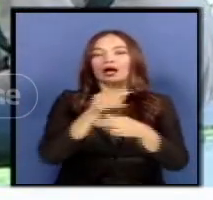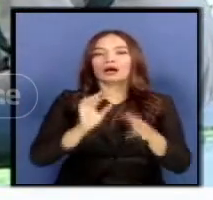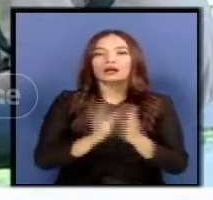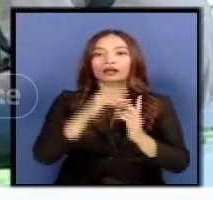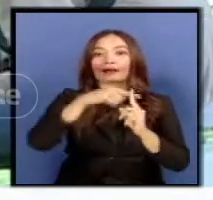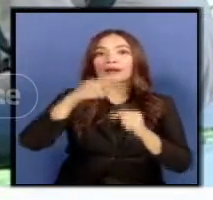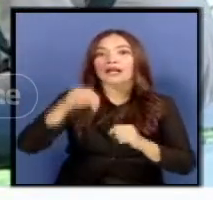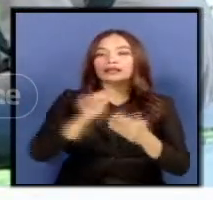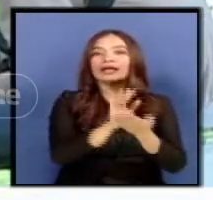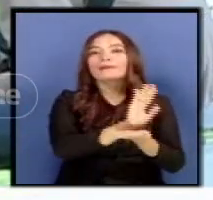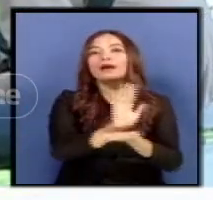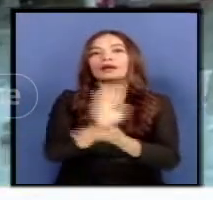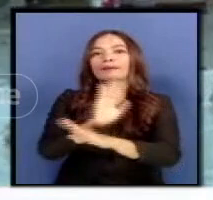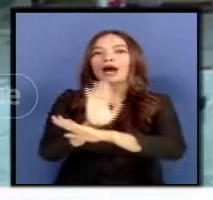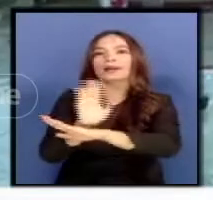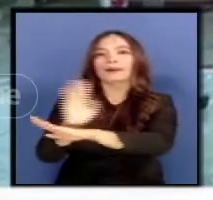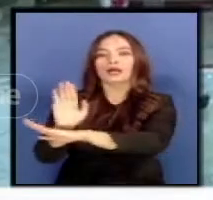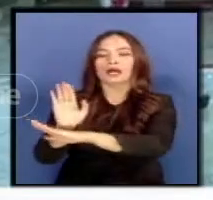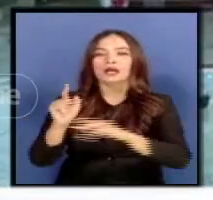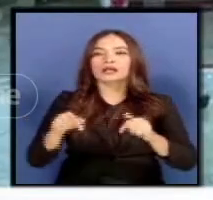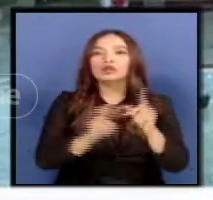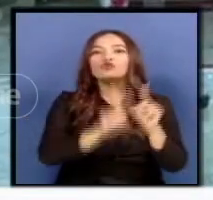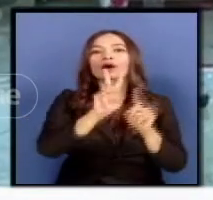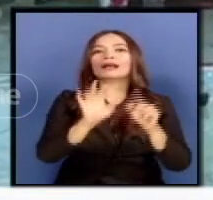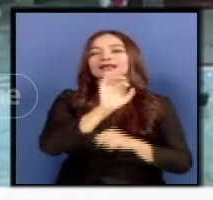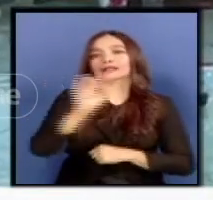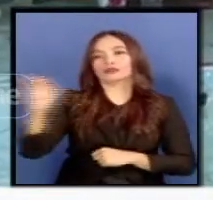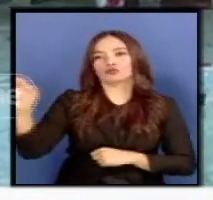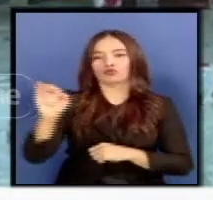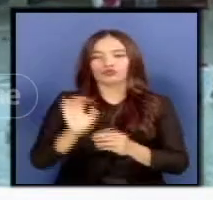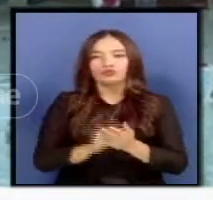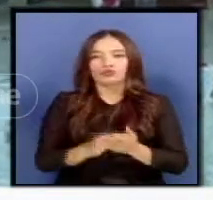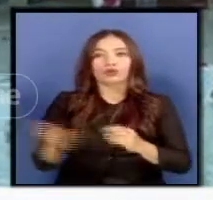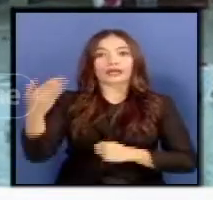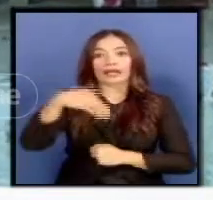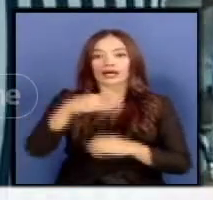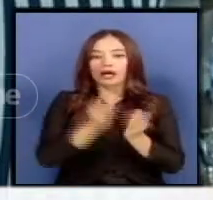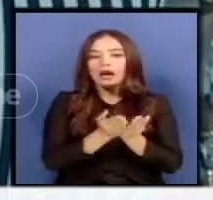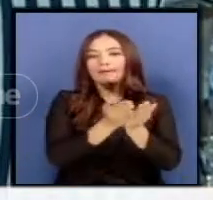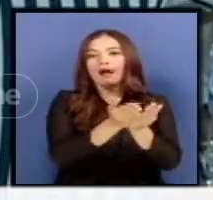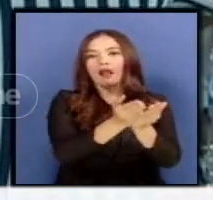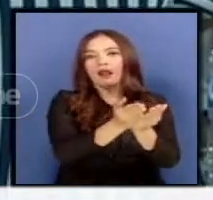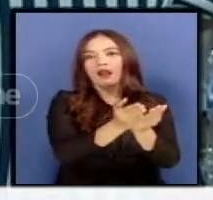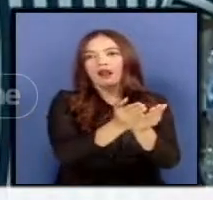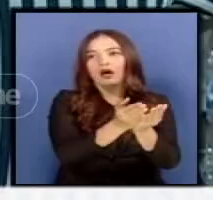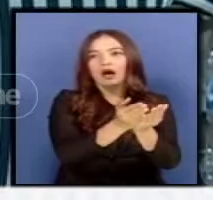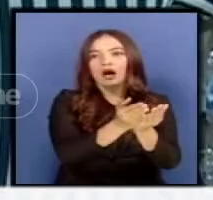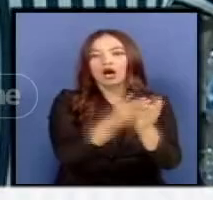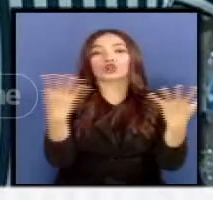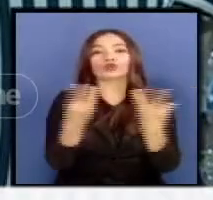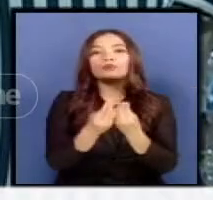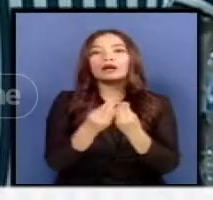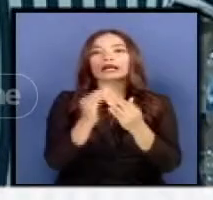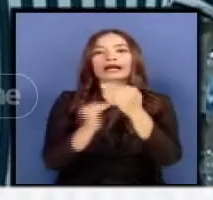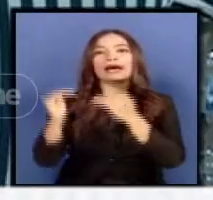jumlah penumpang 12 ribuan. Sementara untuk total kunjungan kapal atau arus kunjungan kapal itu mengalami tren